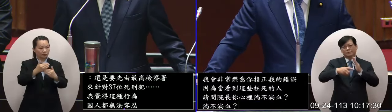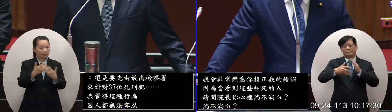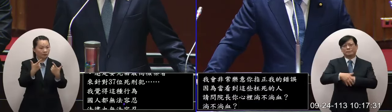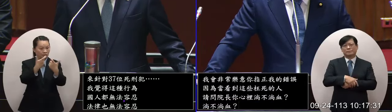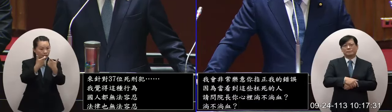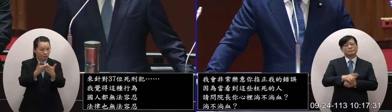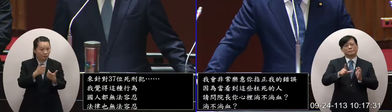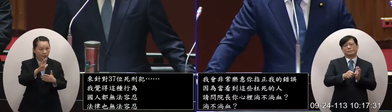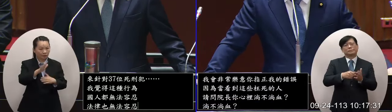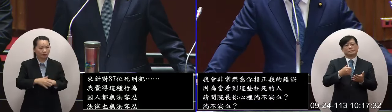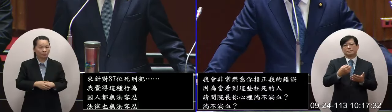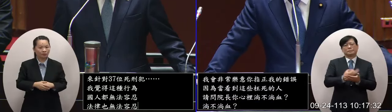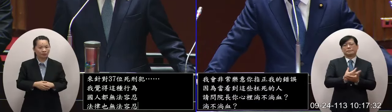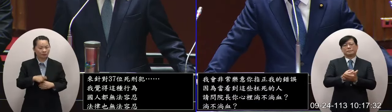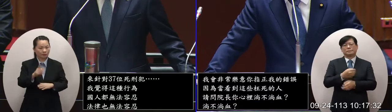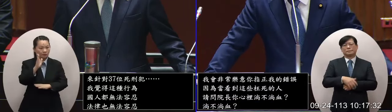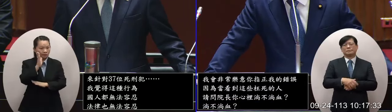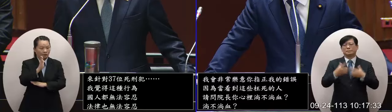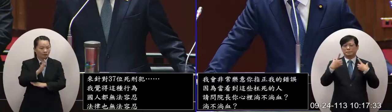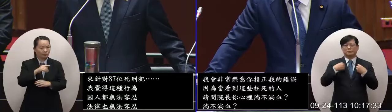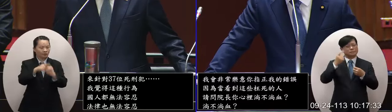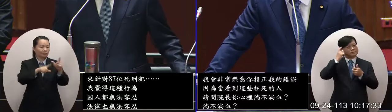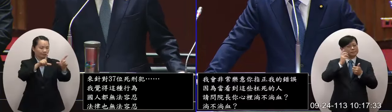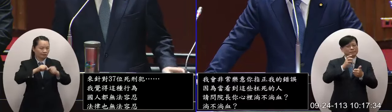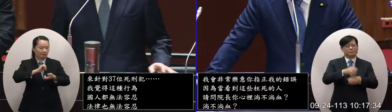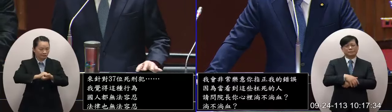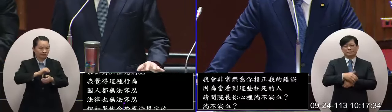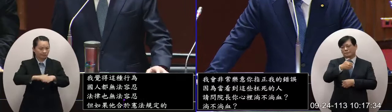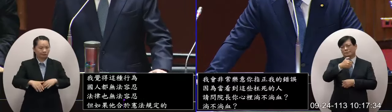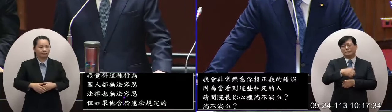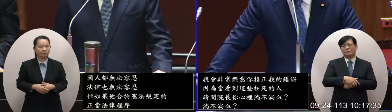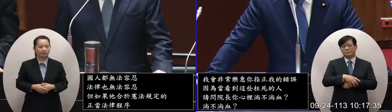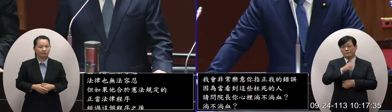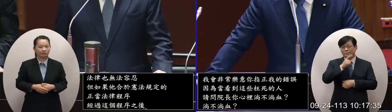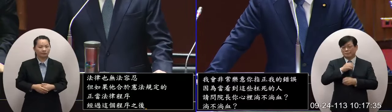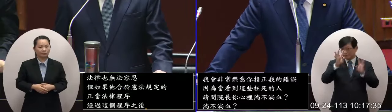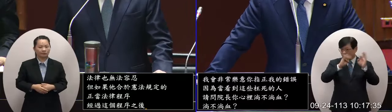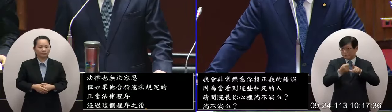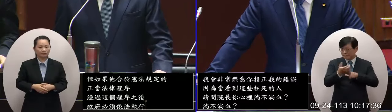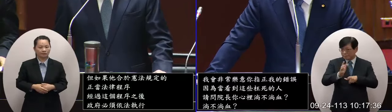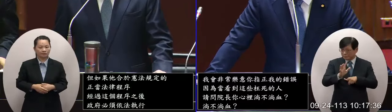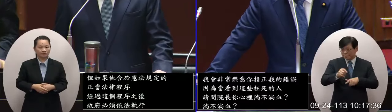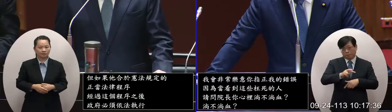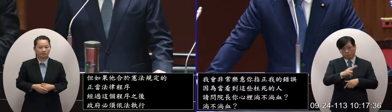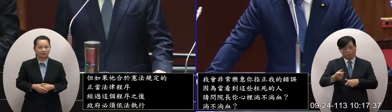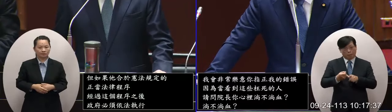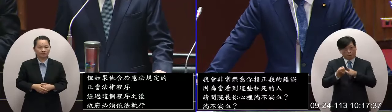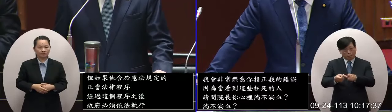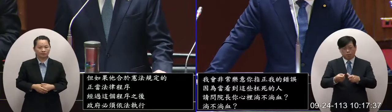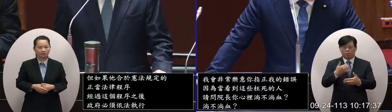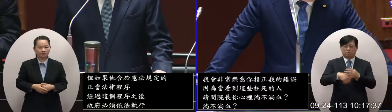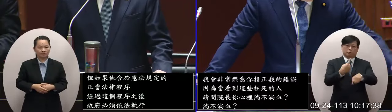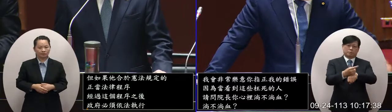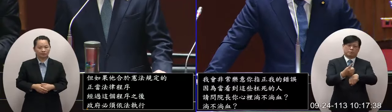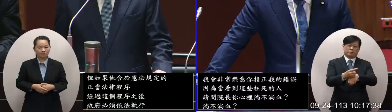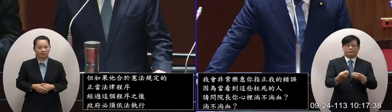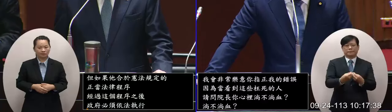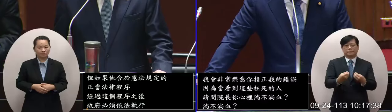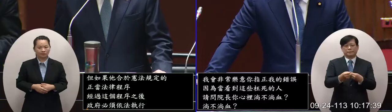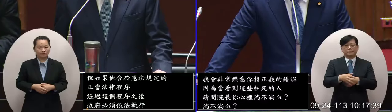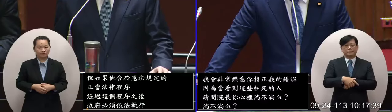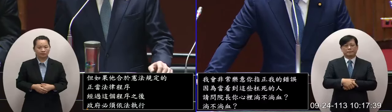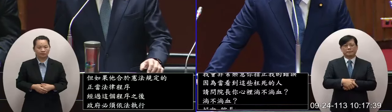程序之后， 我的时间也差不多了， 政府必须依法执行。 谢谢你了，我本来问侦查不公开变侦查大公开，但我只剩1分钟哈。